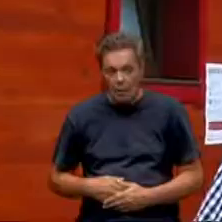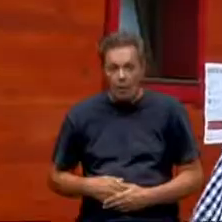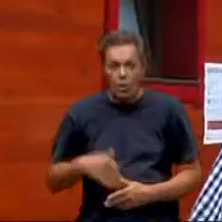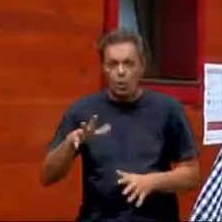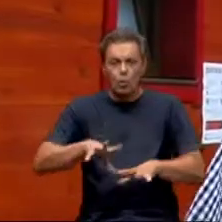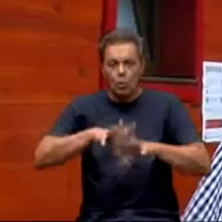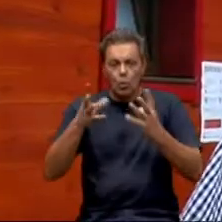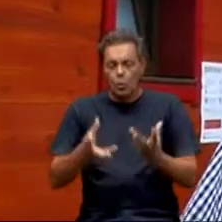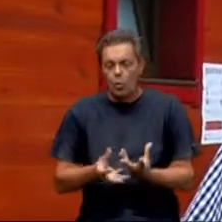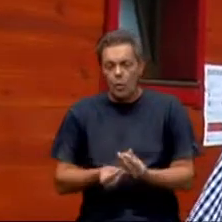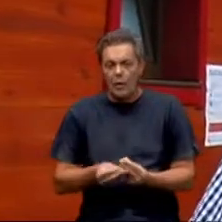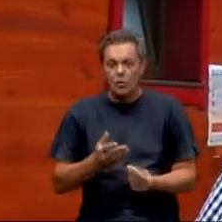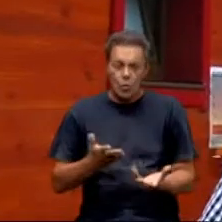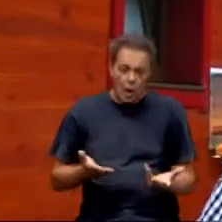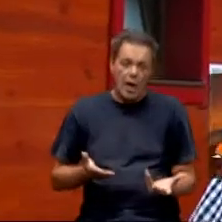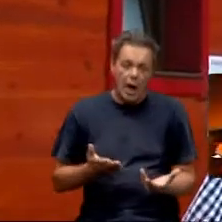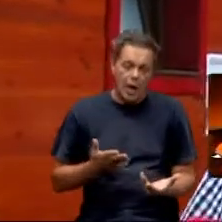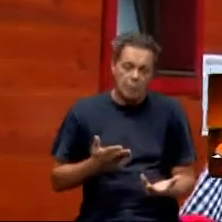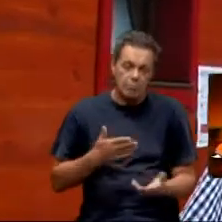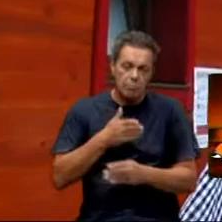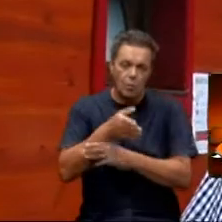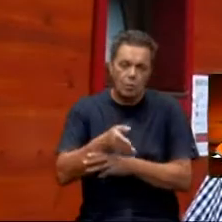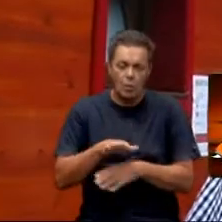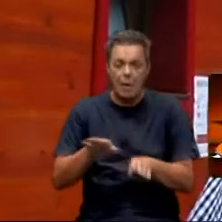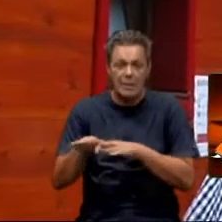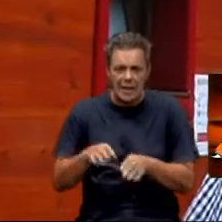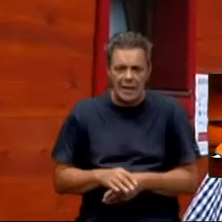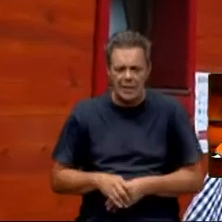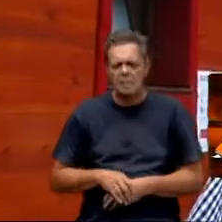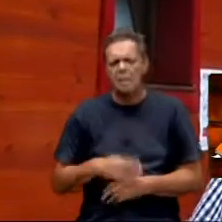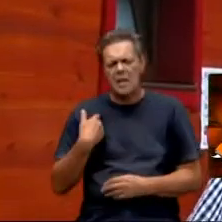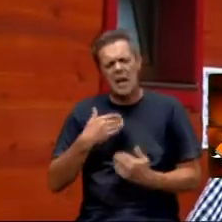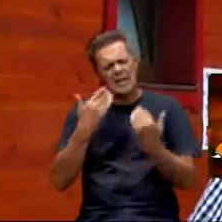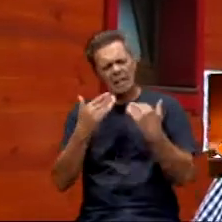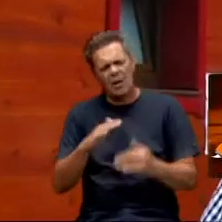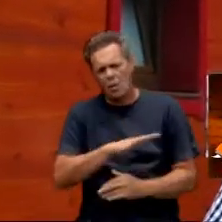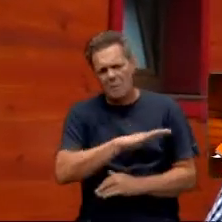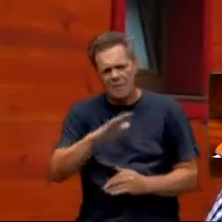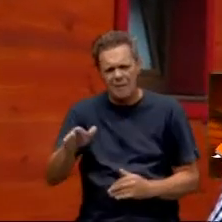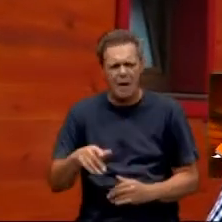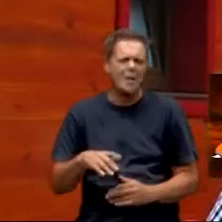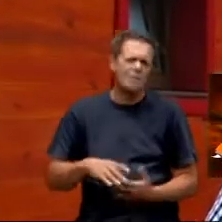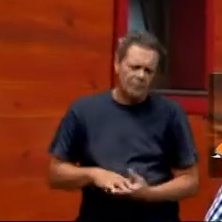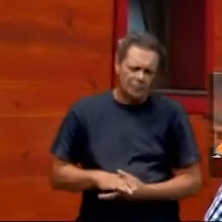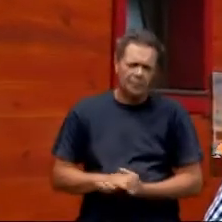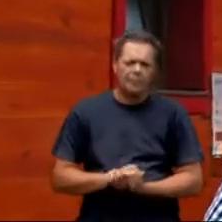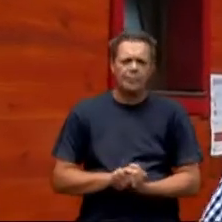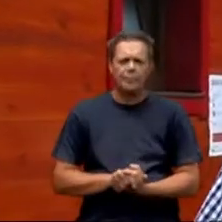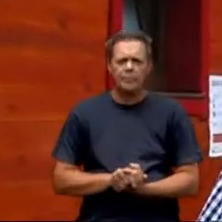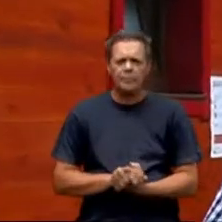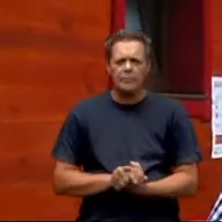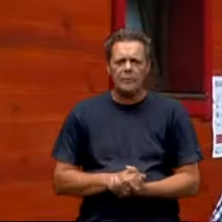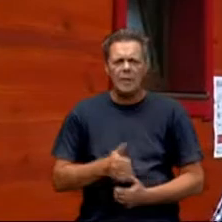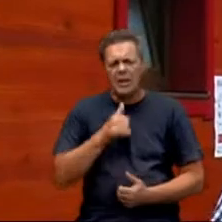Zahvaljujem udruzi Kresnice na njihovom radu po pitanju psihološkoj pomoći roditeljima i djeci oboljeli od malignih bolesti